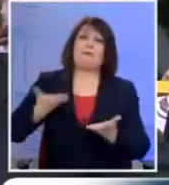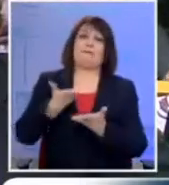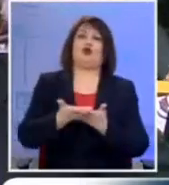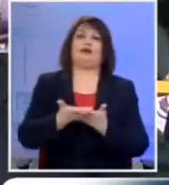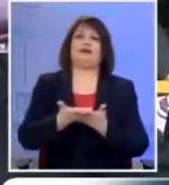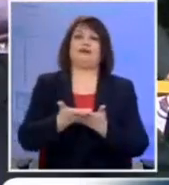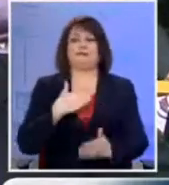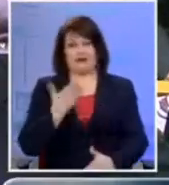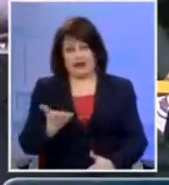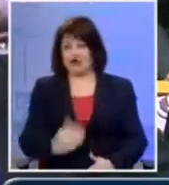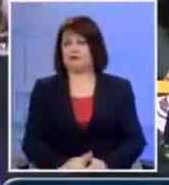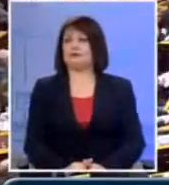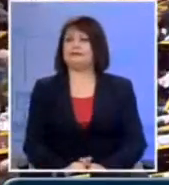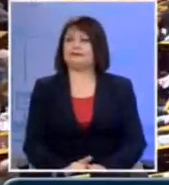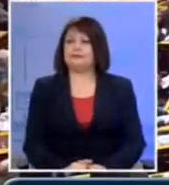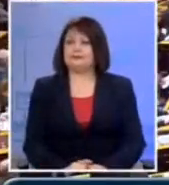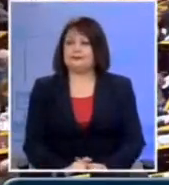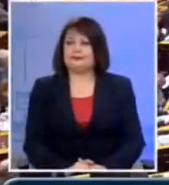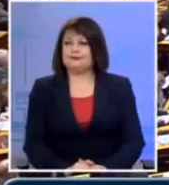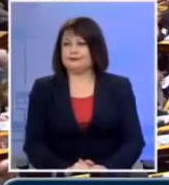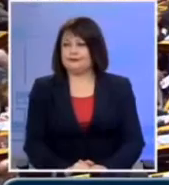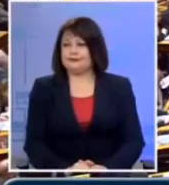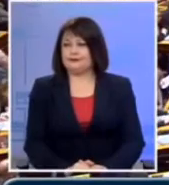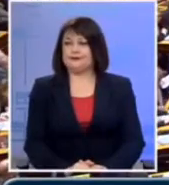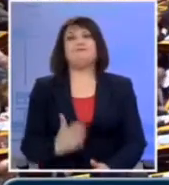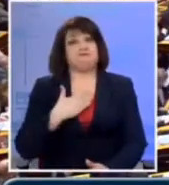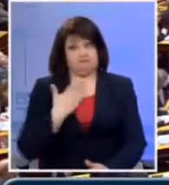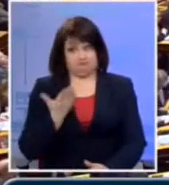Ευχαριστώ. Ευχαριστούμε τον κοινοβουλευτικό εκπρόσωπο.